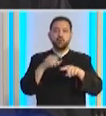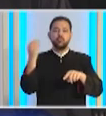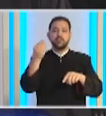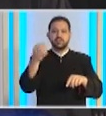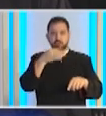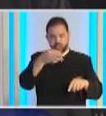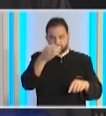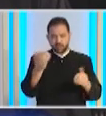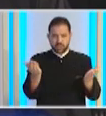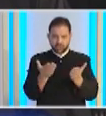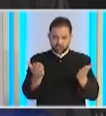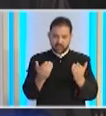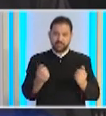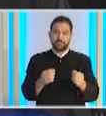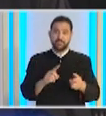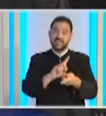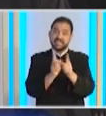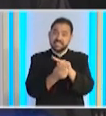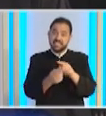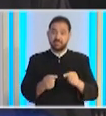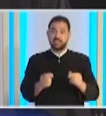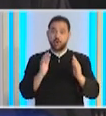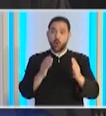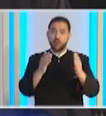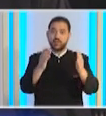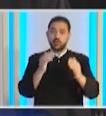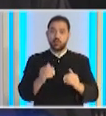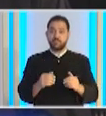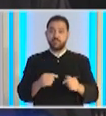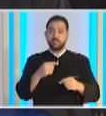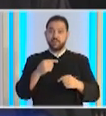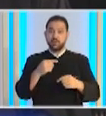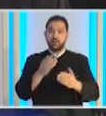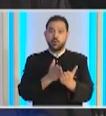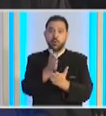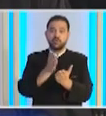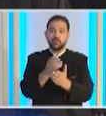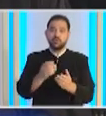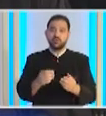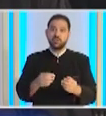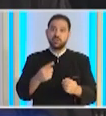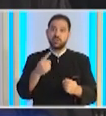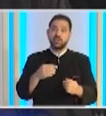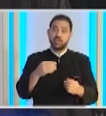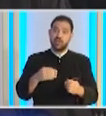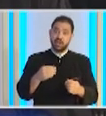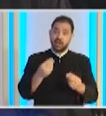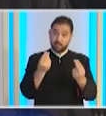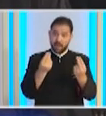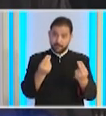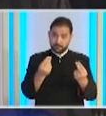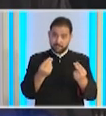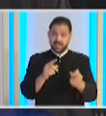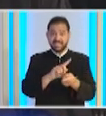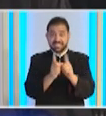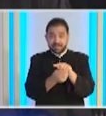Și spune Sfântul Grigore de Nisa, schimbându-se continuu în ceva din ce în ce mai bun și trecând din slavă în slavă,